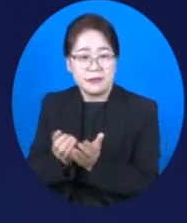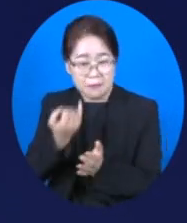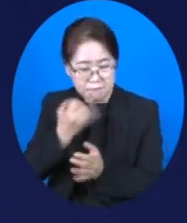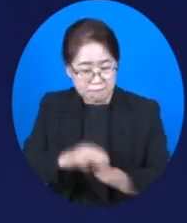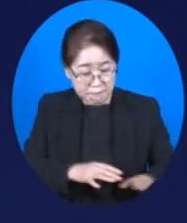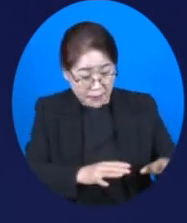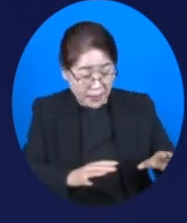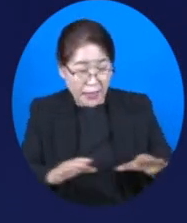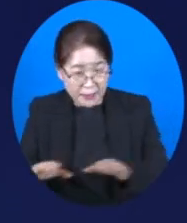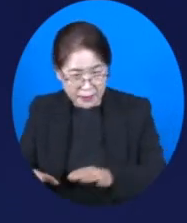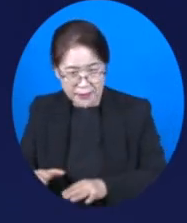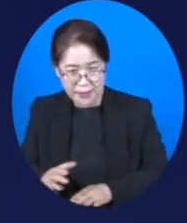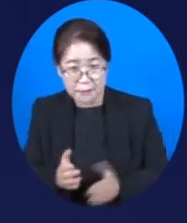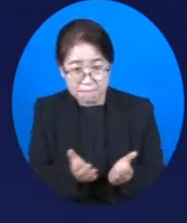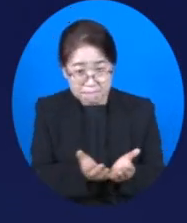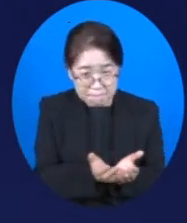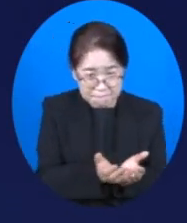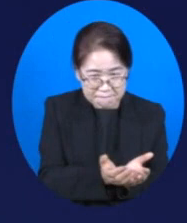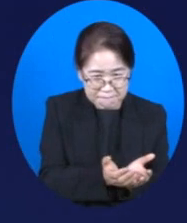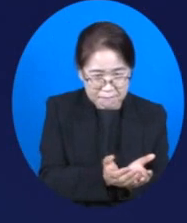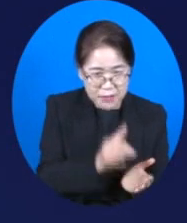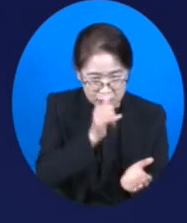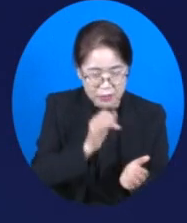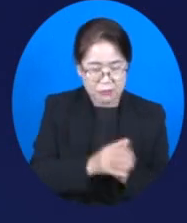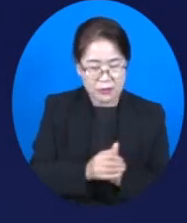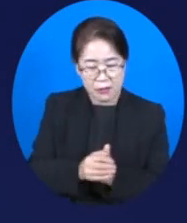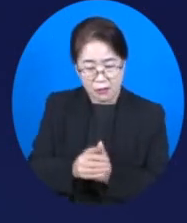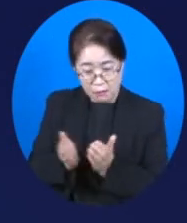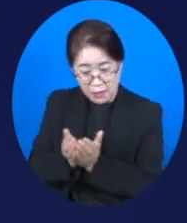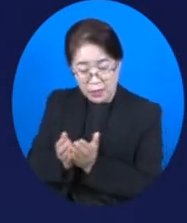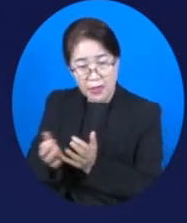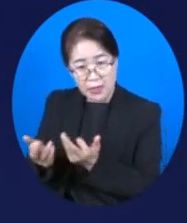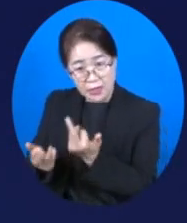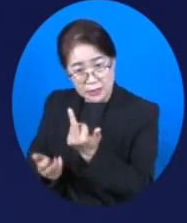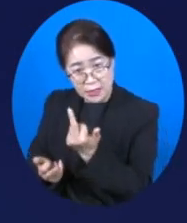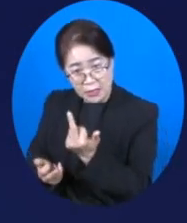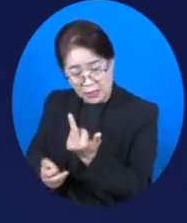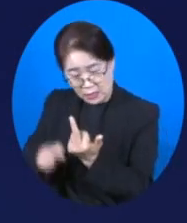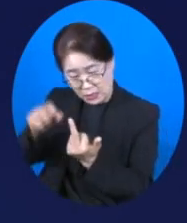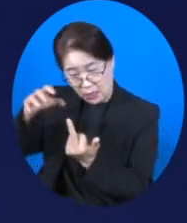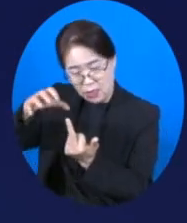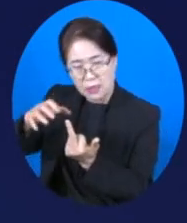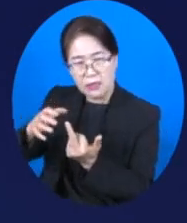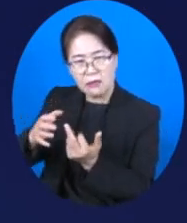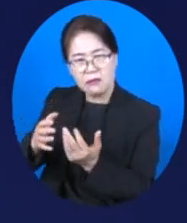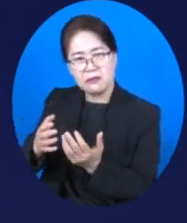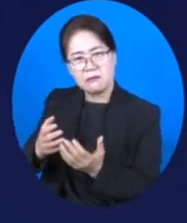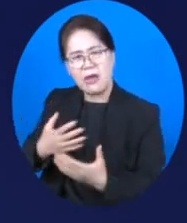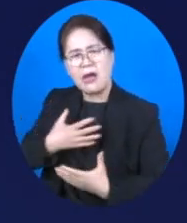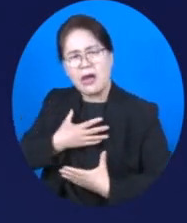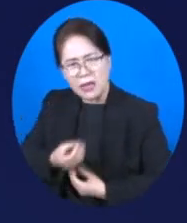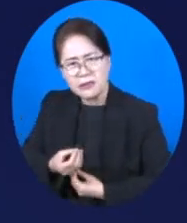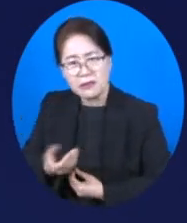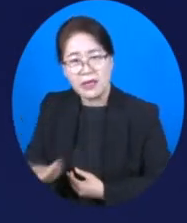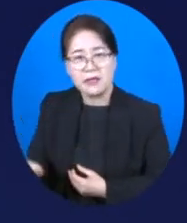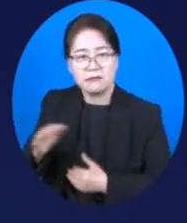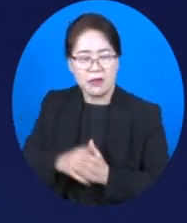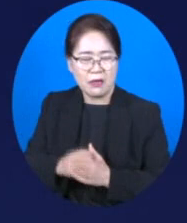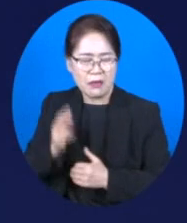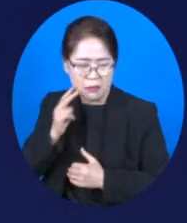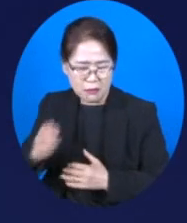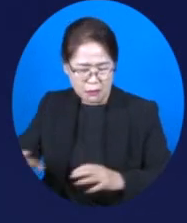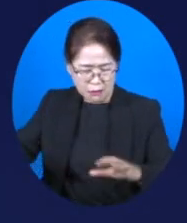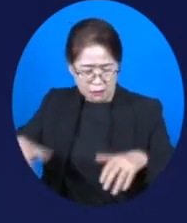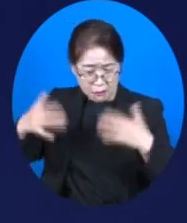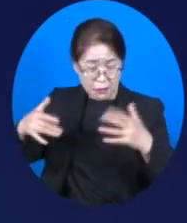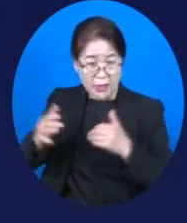되죠. 배가요 산 위에 있으면 가장 안전합니다. 폭풍이 와도. 그런데 배가